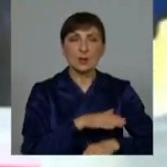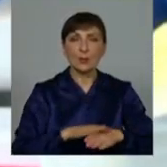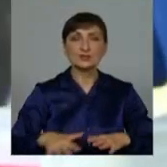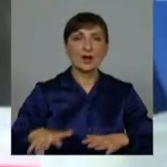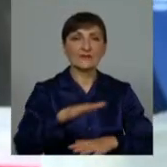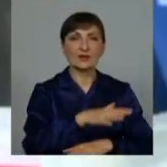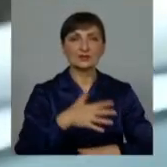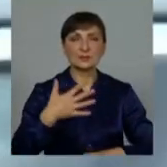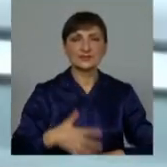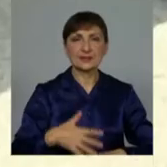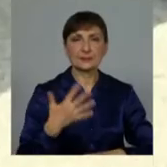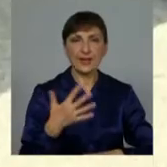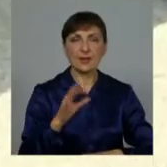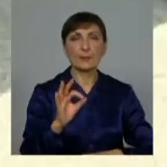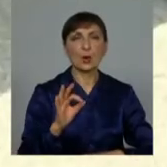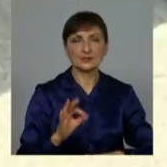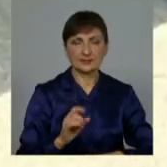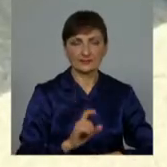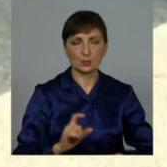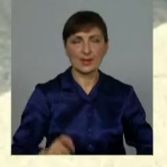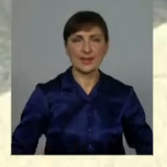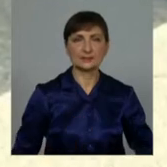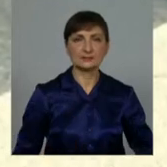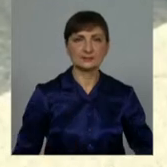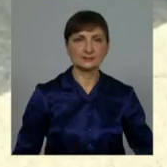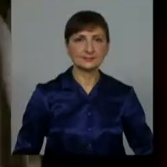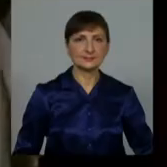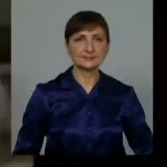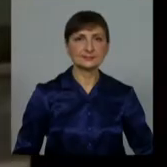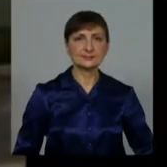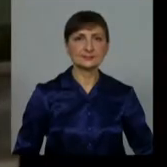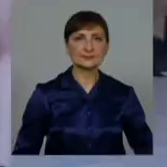охвачена около 55% жителей.